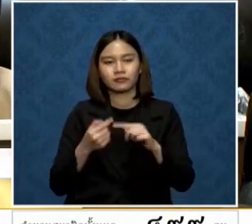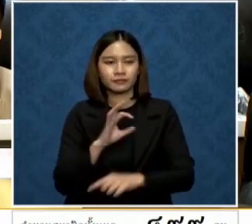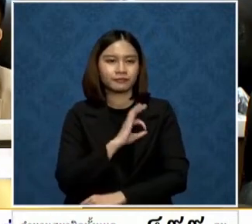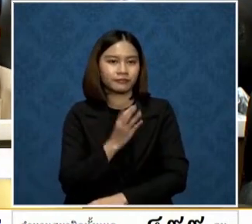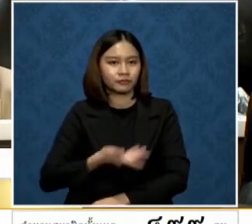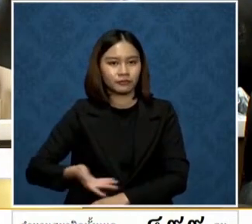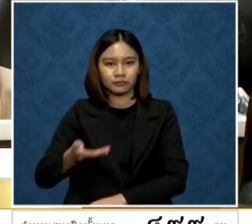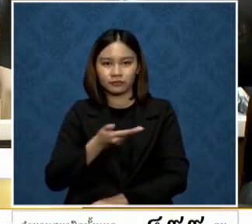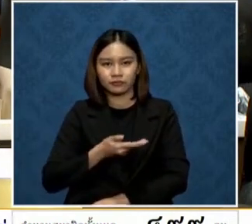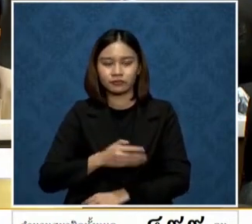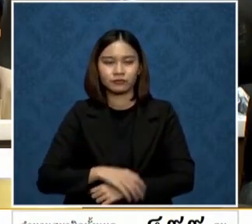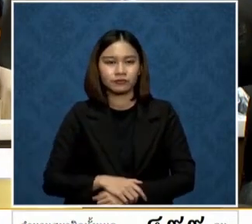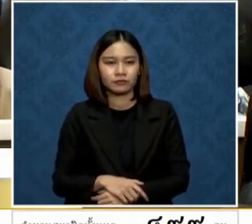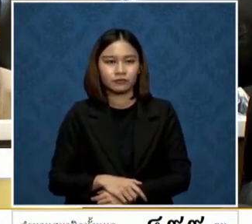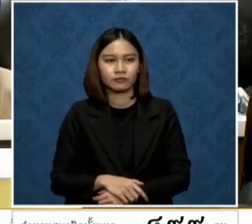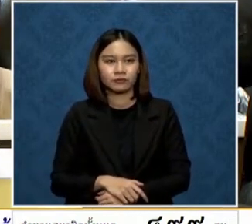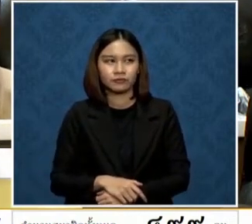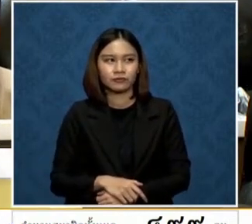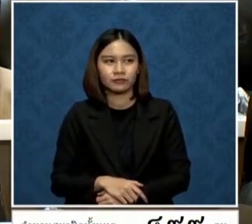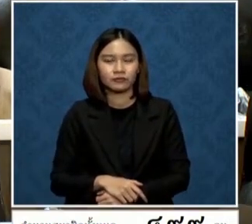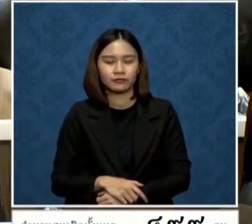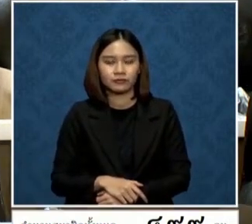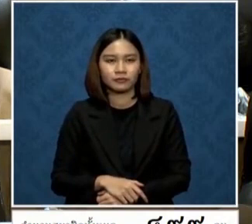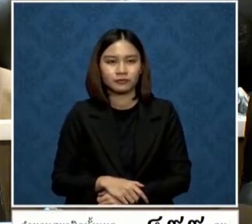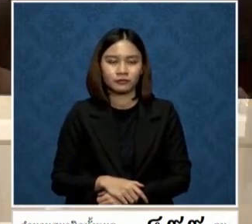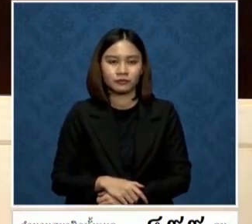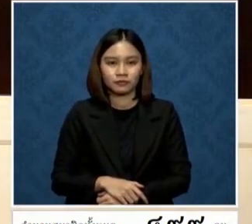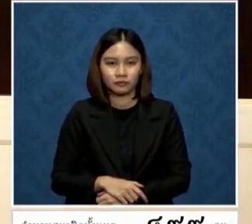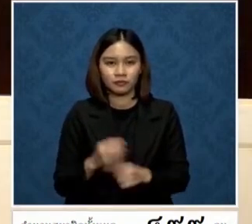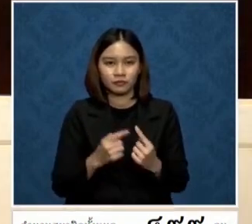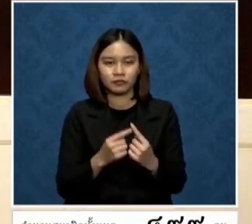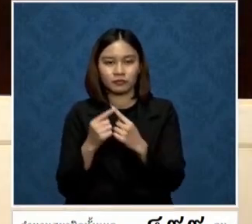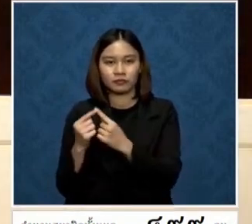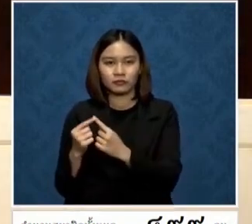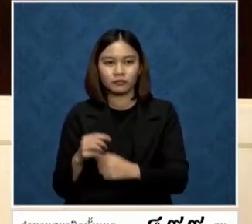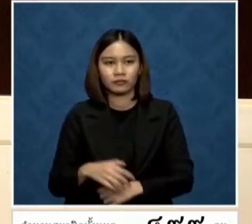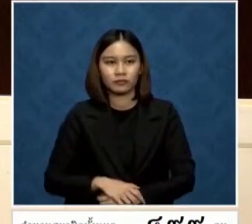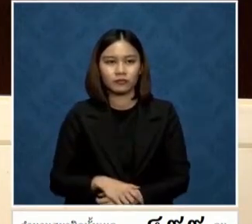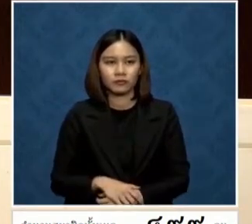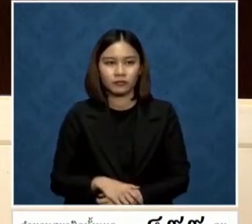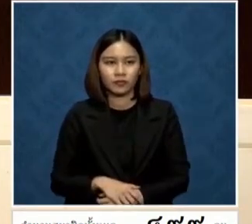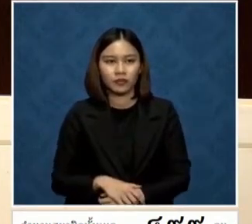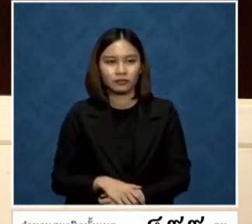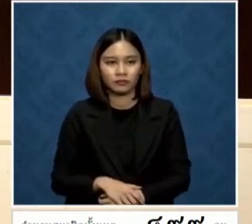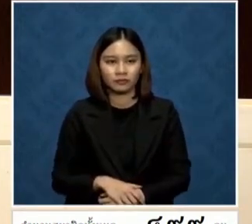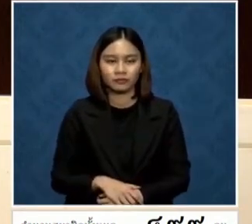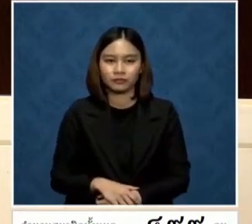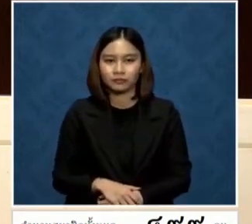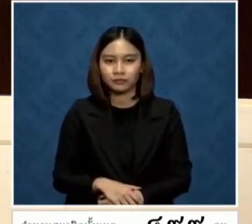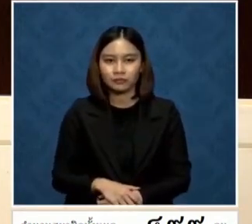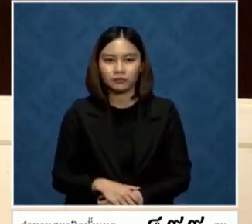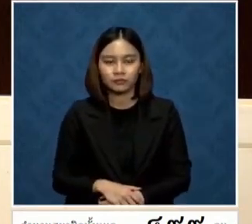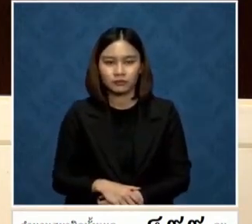ครับด้วยความเคารพครับสวัสดีครับขอขอบคุณครับต่อไปท่านชุติมาคชพันธ์เชิญ